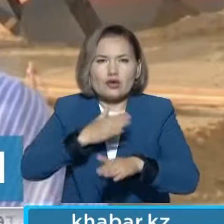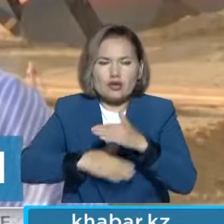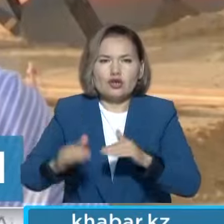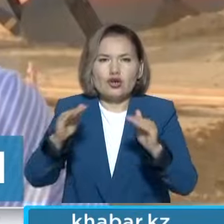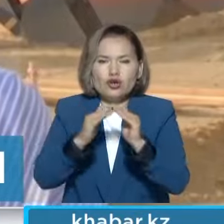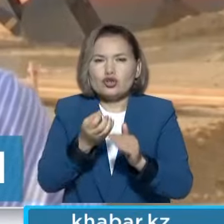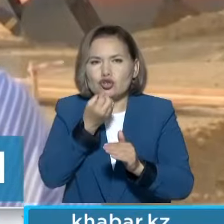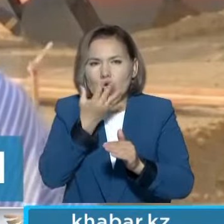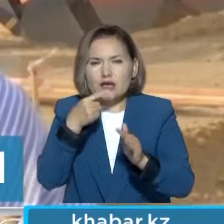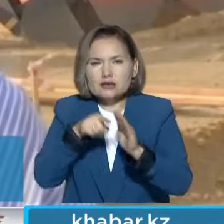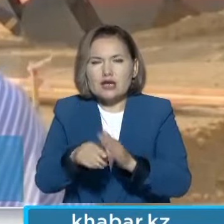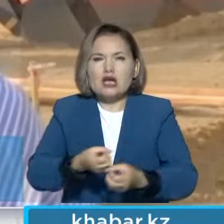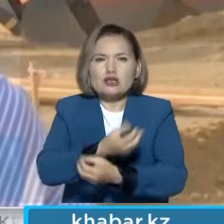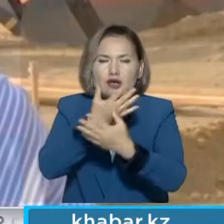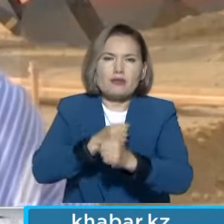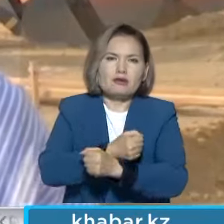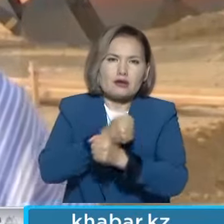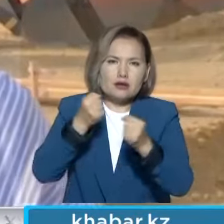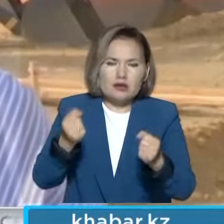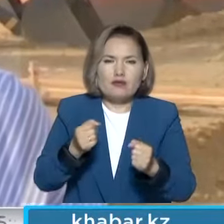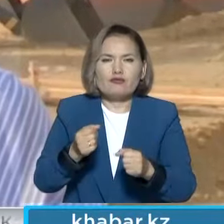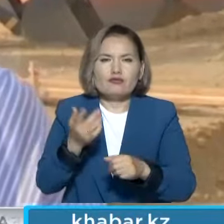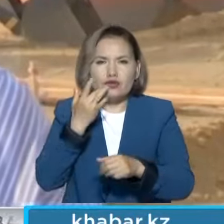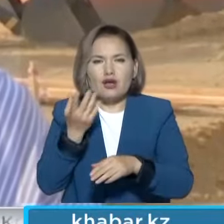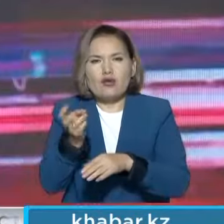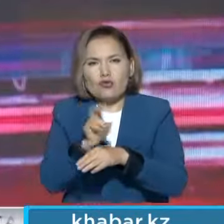жақсы. Келіп қарап тұрамыз, көріп.